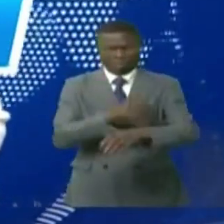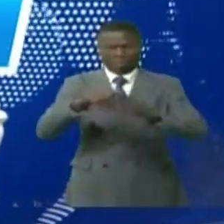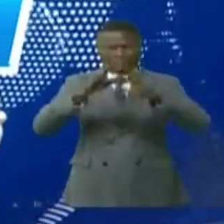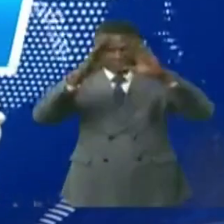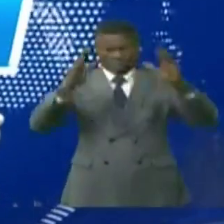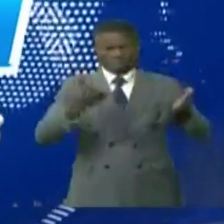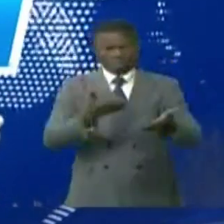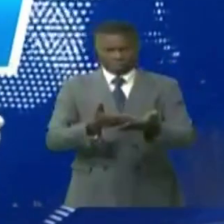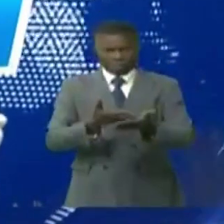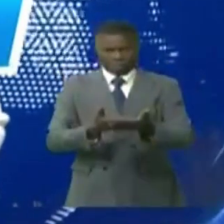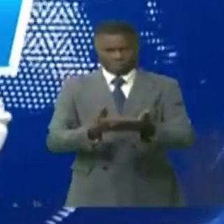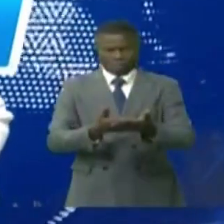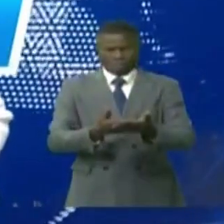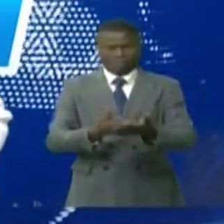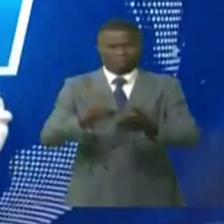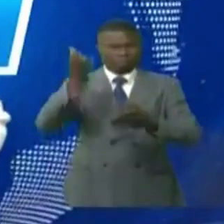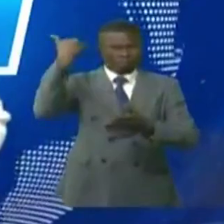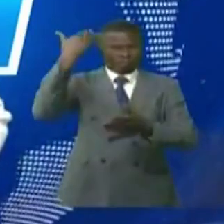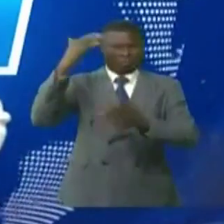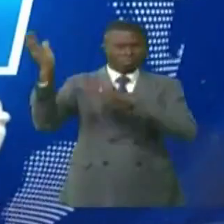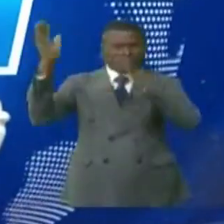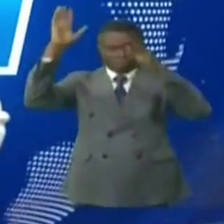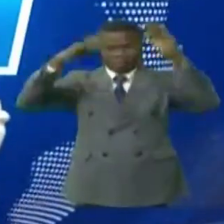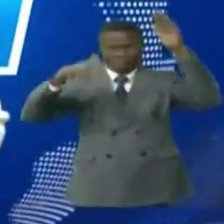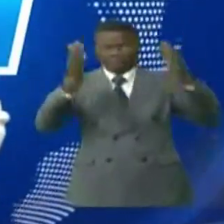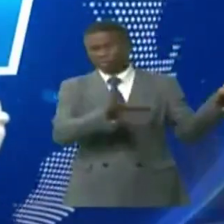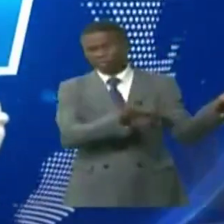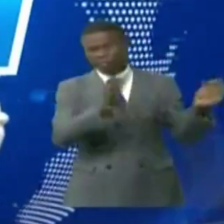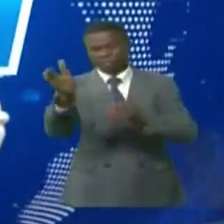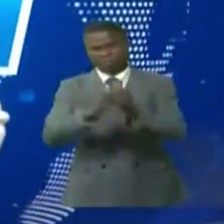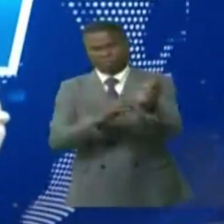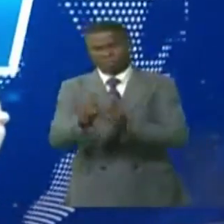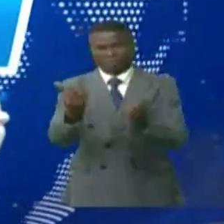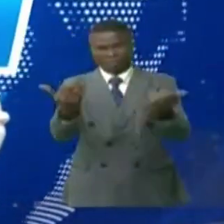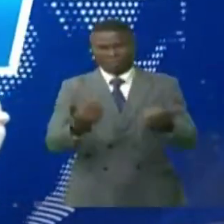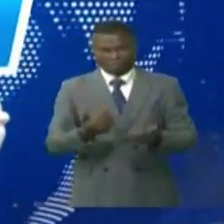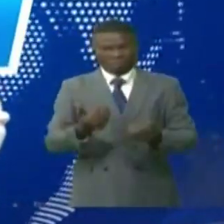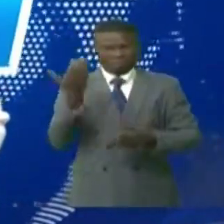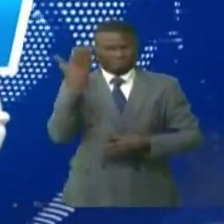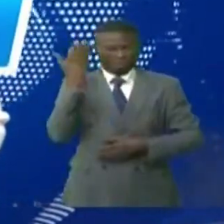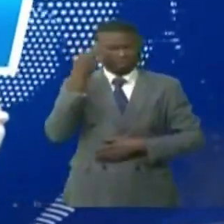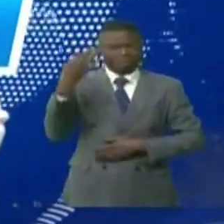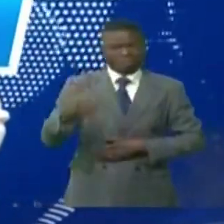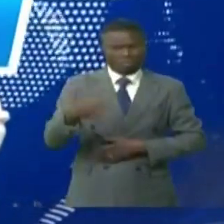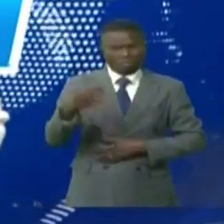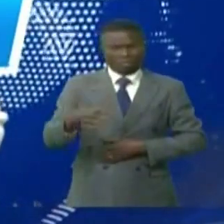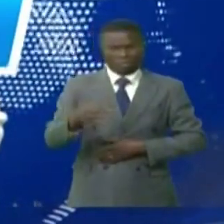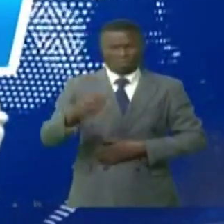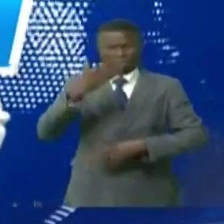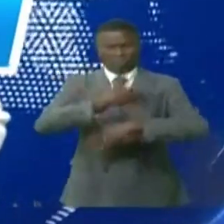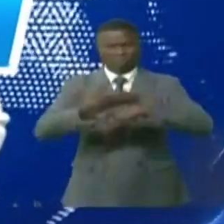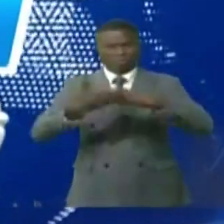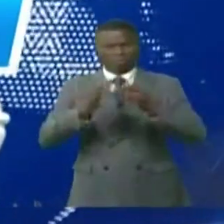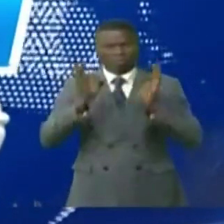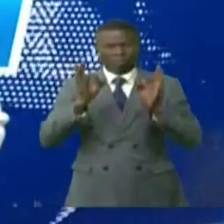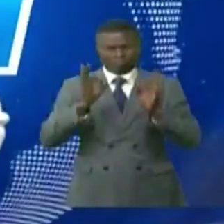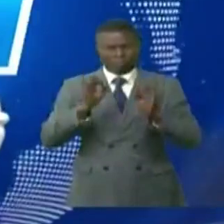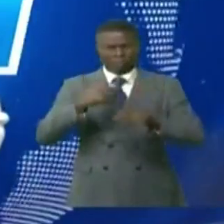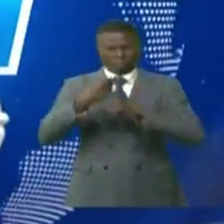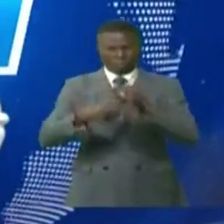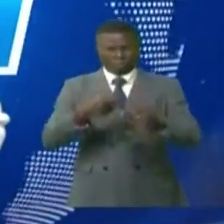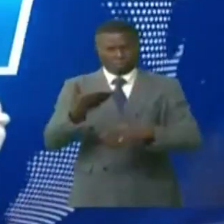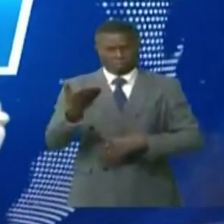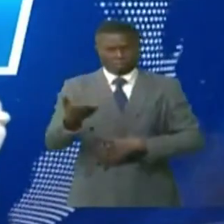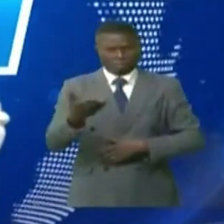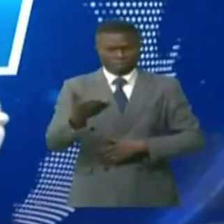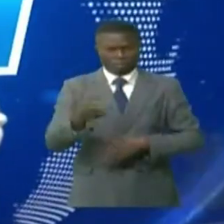bâtiment avait été emporté par des fortes pluies et grâce à la volonté de François Magwéji, une nouvelle bâtisse vient de sortir de